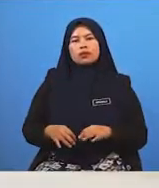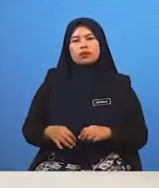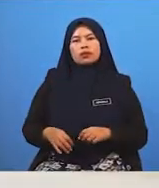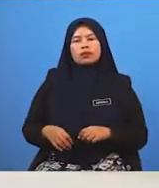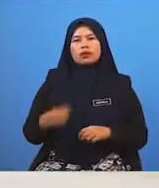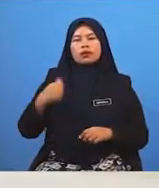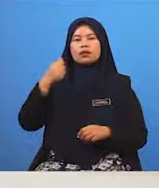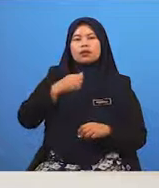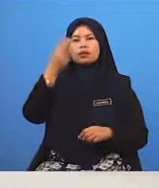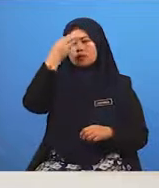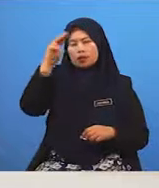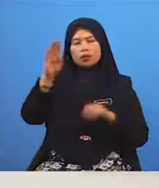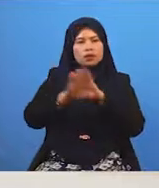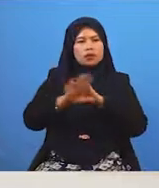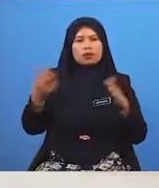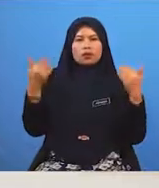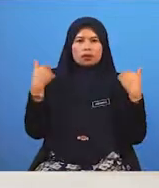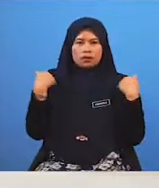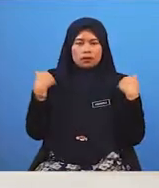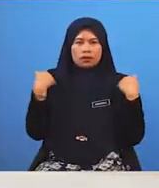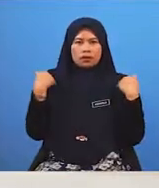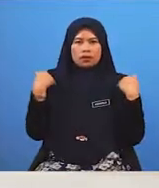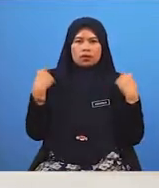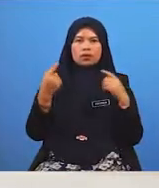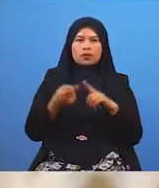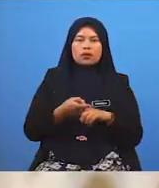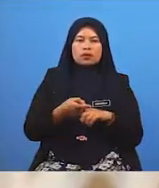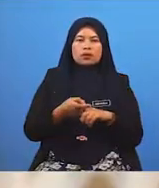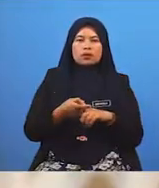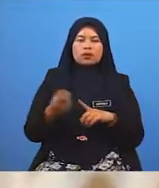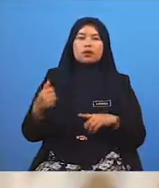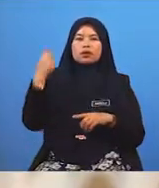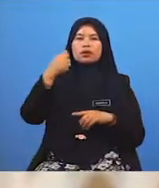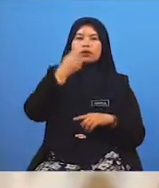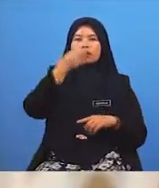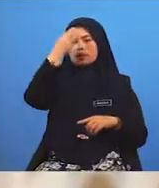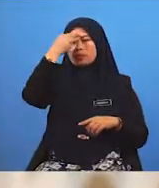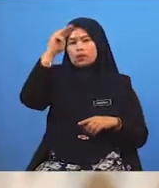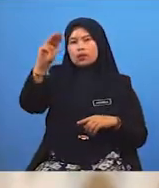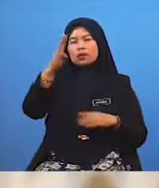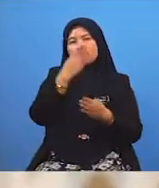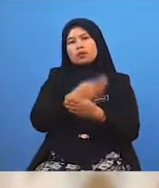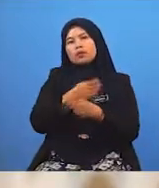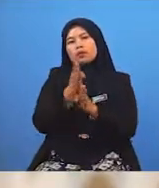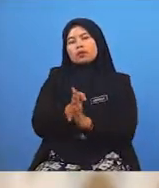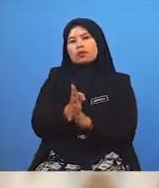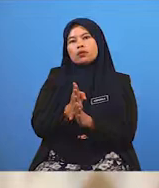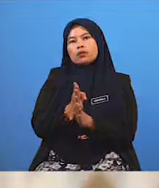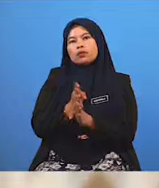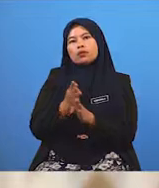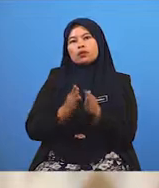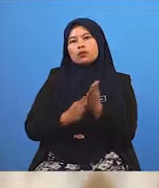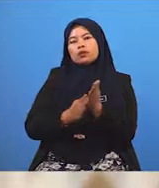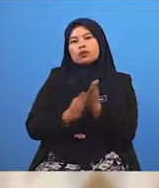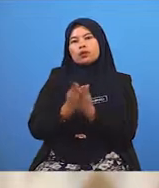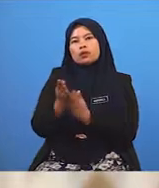wujud tanpanya iman, dan begitu juga sebaliknya. Akhlak mulia dibentuk melalui keimanan